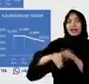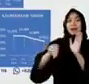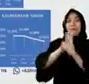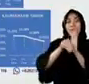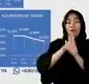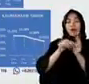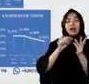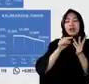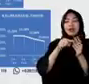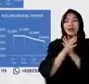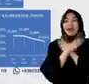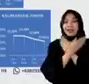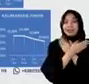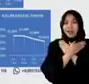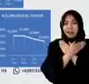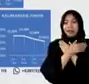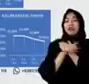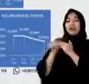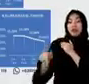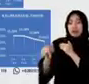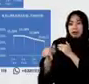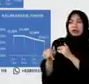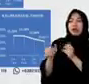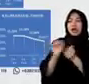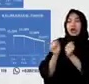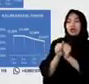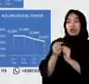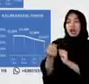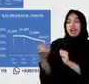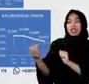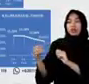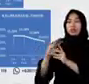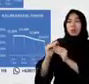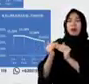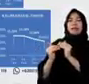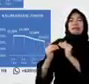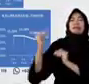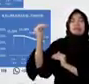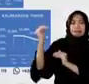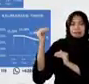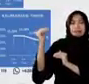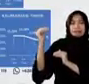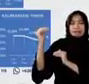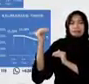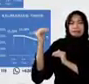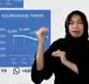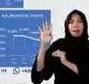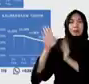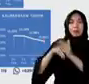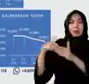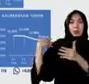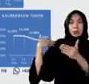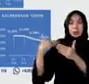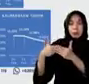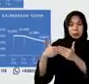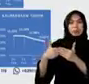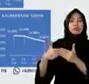dan Aceh. Ketiga provinsi ini menunjukkan peningkatan kasus aktif yang signifikan pada 4 minggu